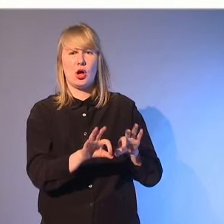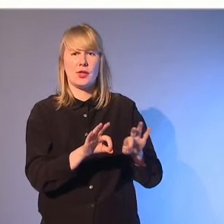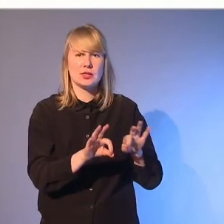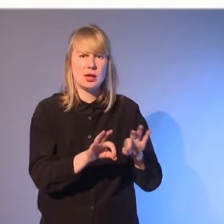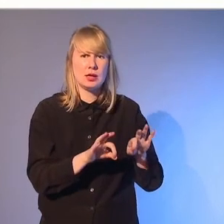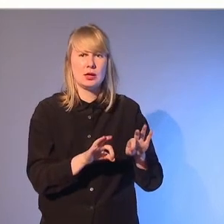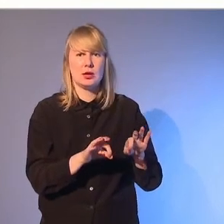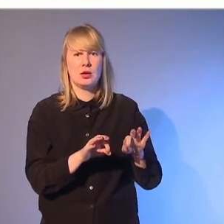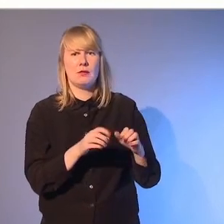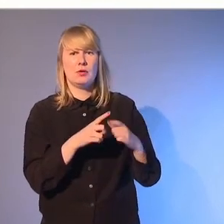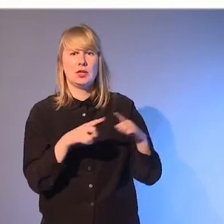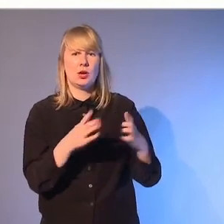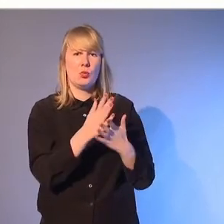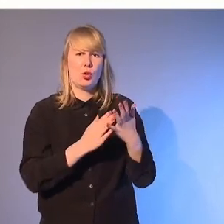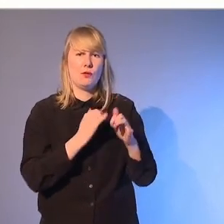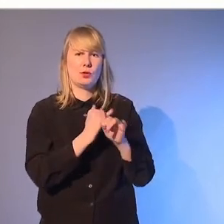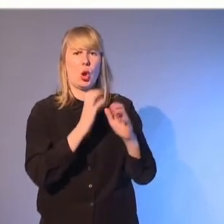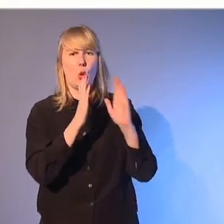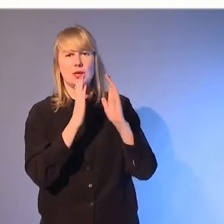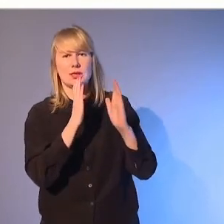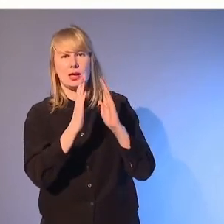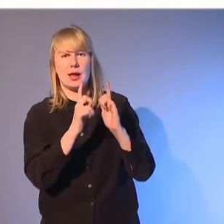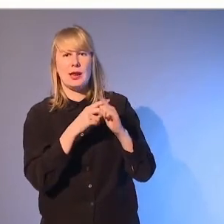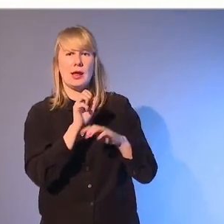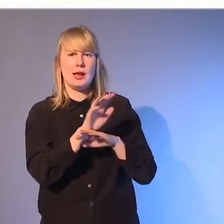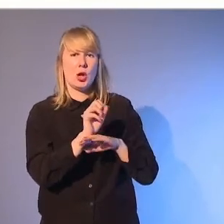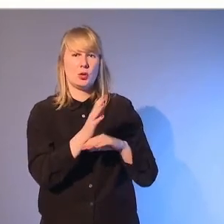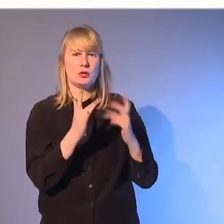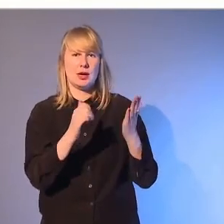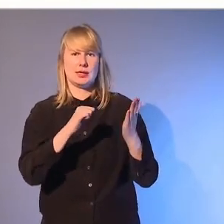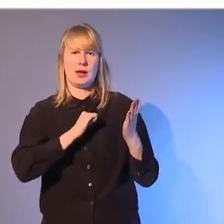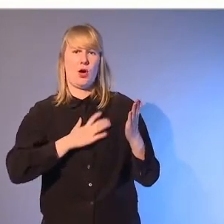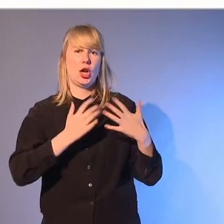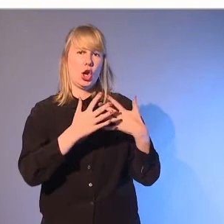typer måter å kommunisere på, ulike måter å legge ut det man selv har laget, og